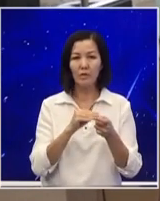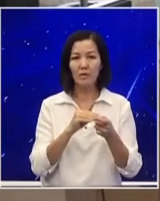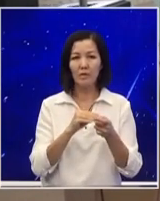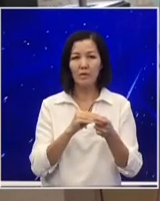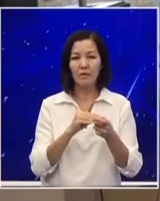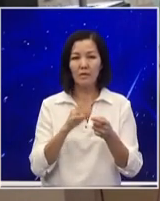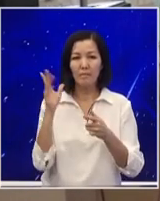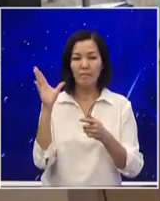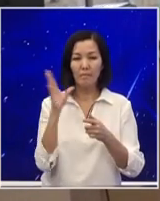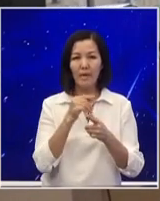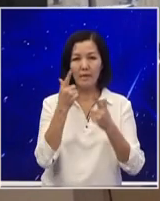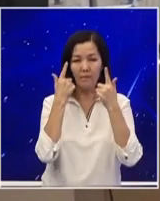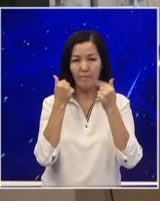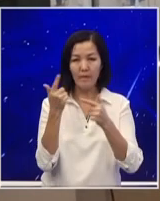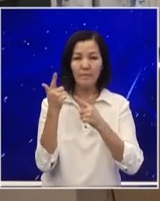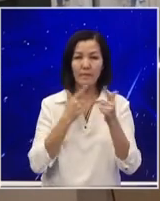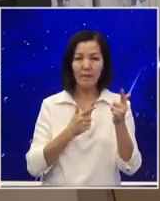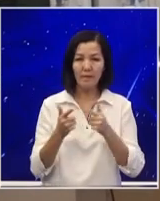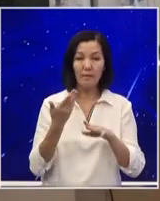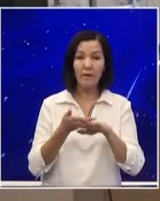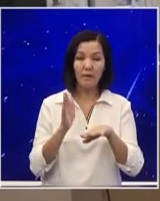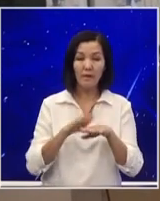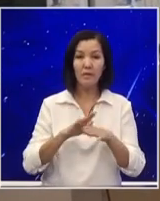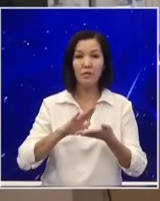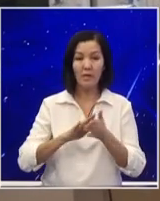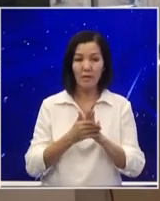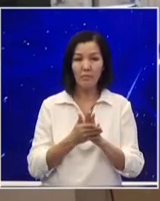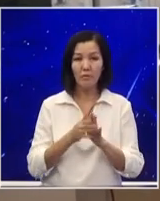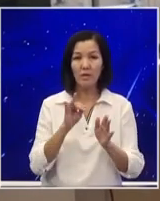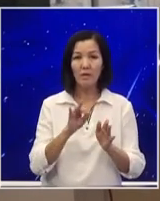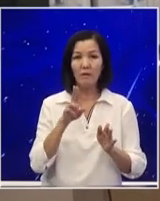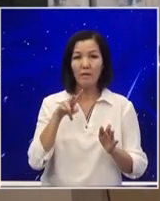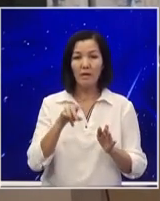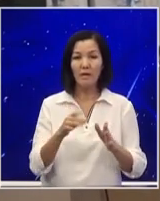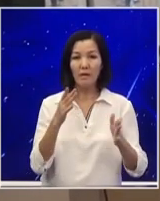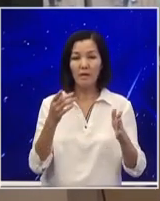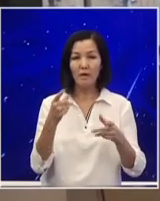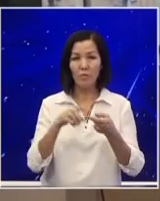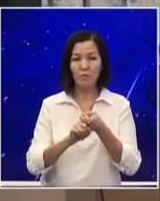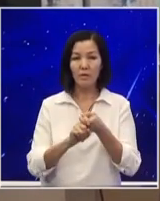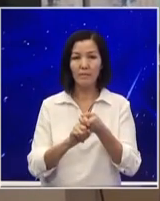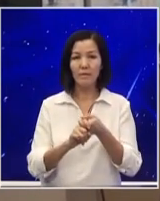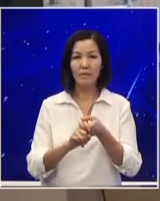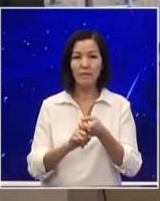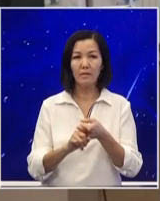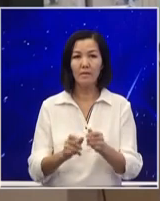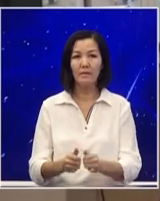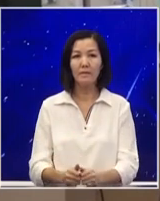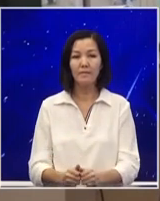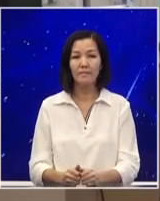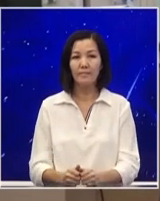деген бар. Сонымен көреміз, егер болмай баратса, жағдай өте ауыр болған жағдайда ИВЛ аппаратқа қосамыз. Бізде керекті жабдықтардың бәрі